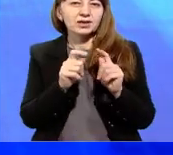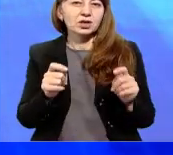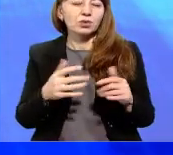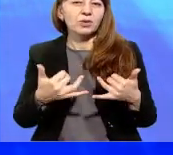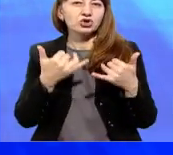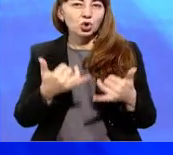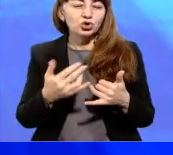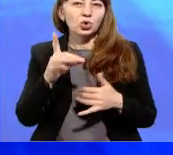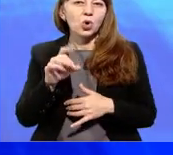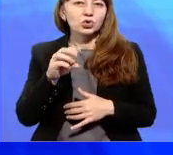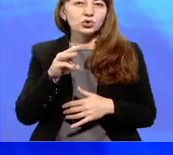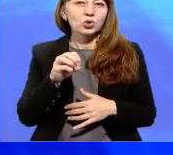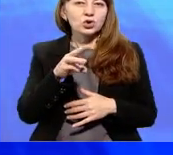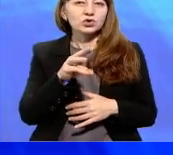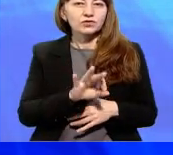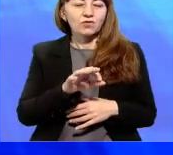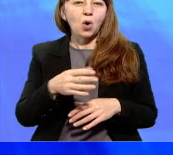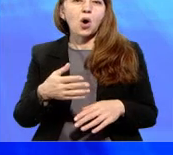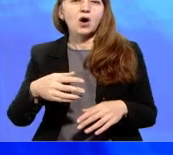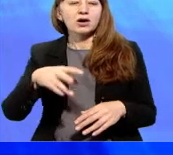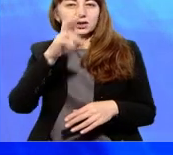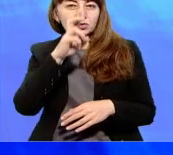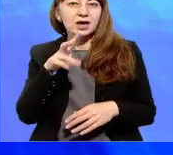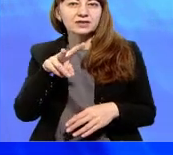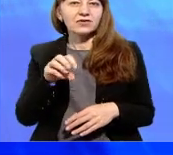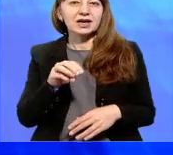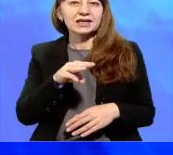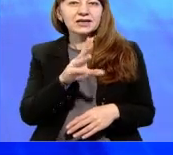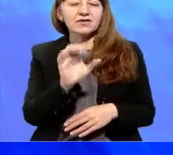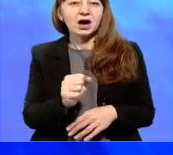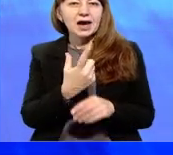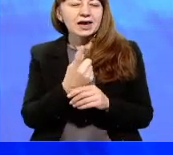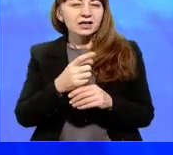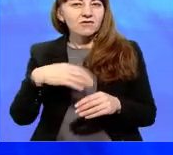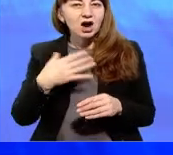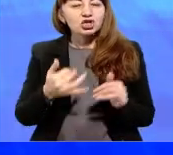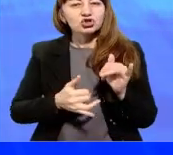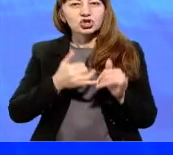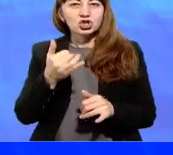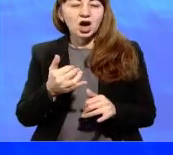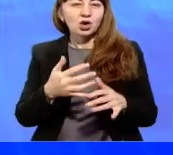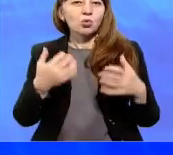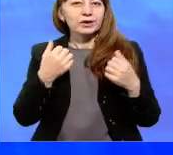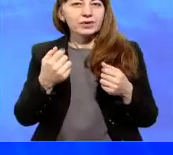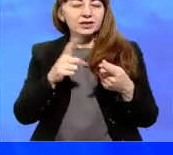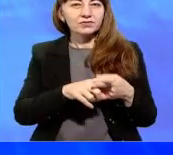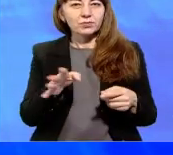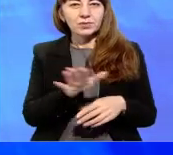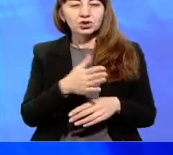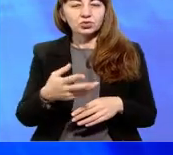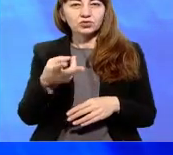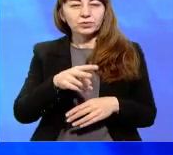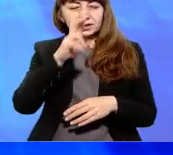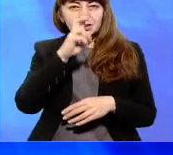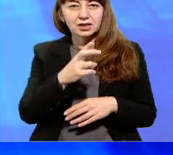байланыстарды нығайту бағытындағы маңызды қадам. Жаңадан құрылған консулдық екі ел арасындағы сауда, инвестиция, мәдениет және білім